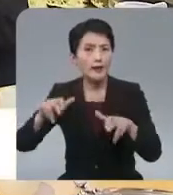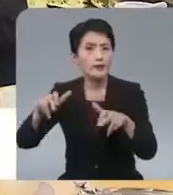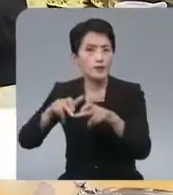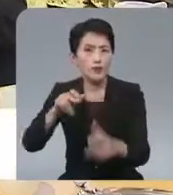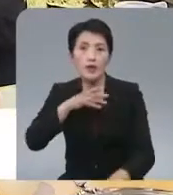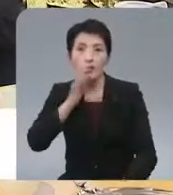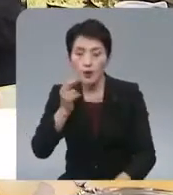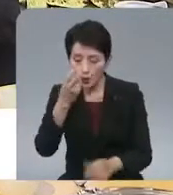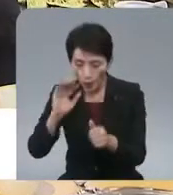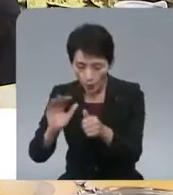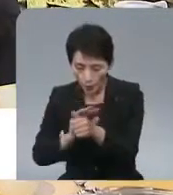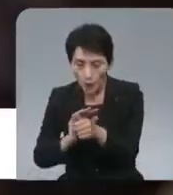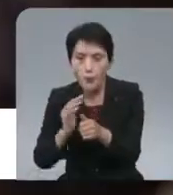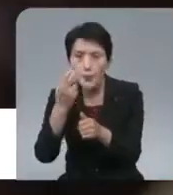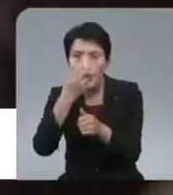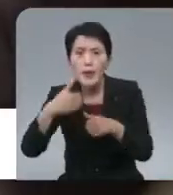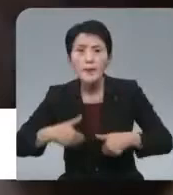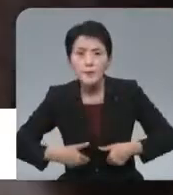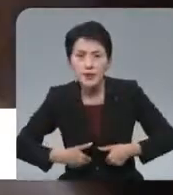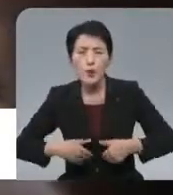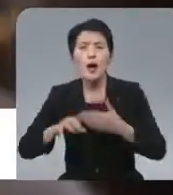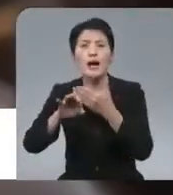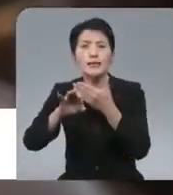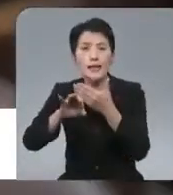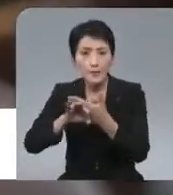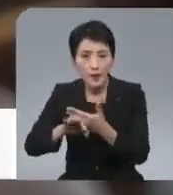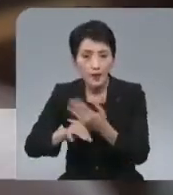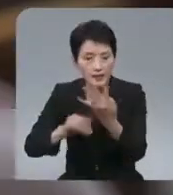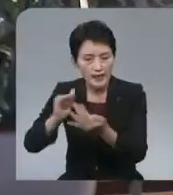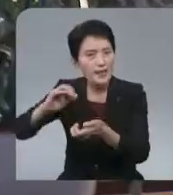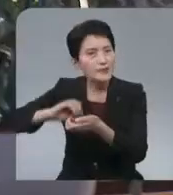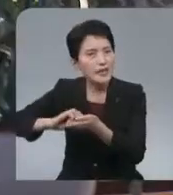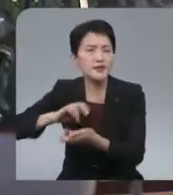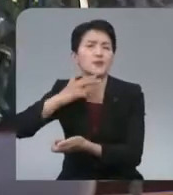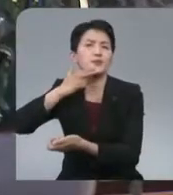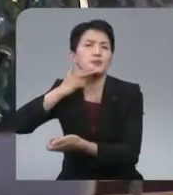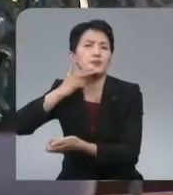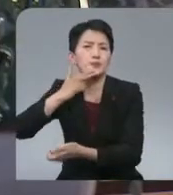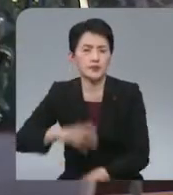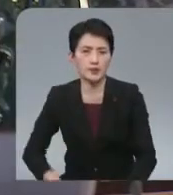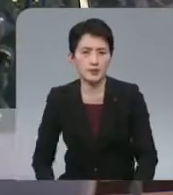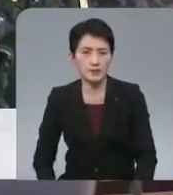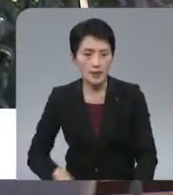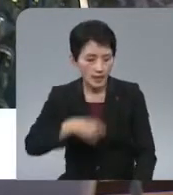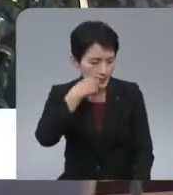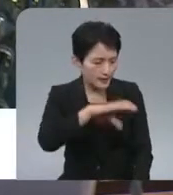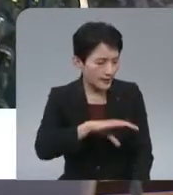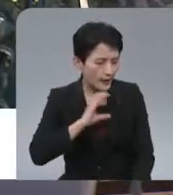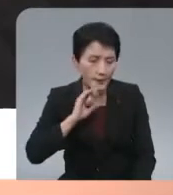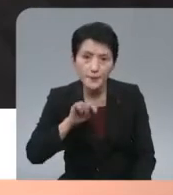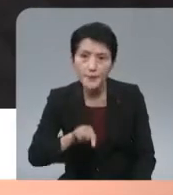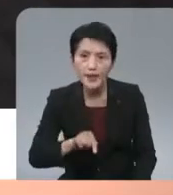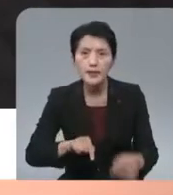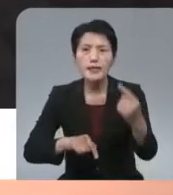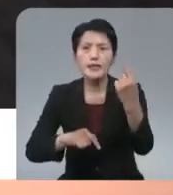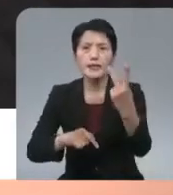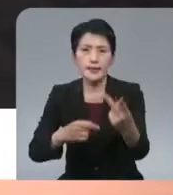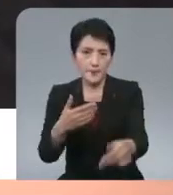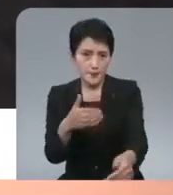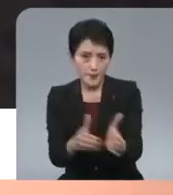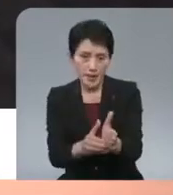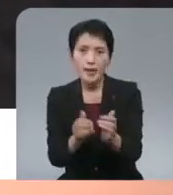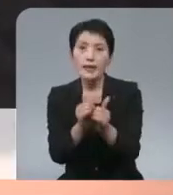quatre personnes pourront se rassembler pour des raisons privées et ce dans l'ensemble de la corée du sud mais des exceptions